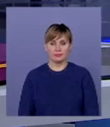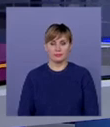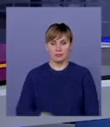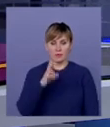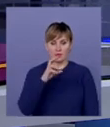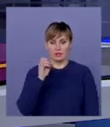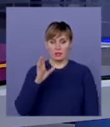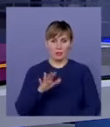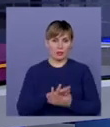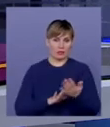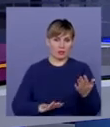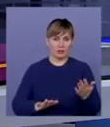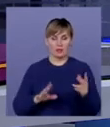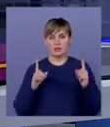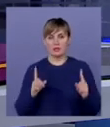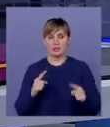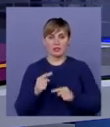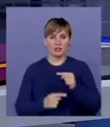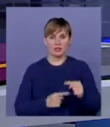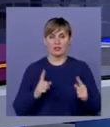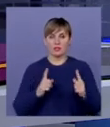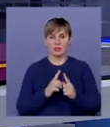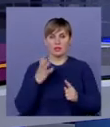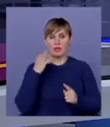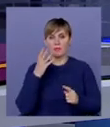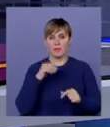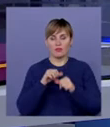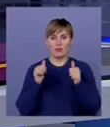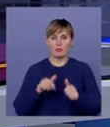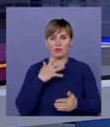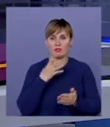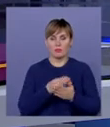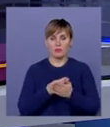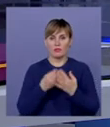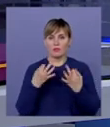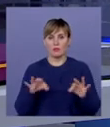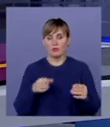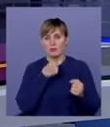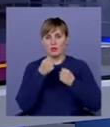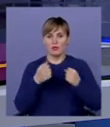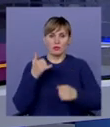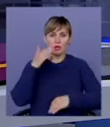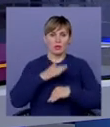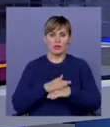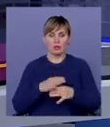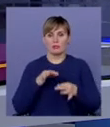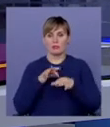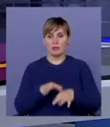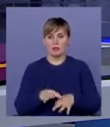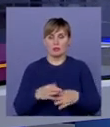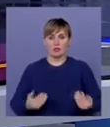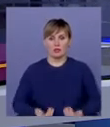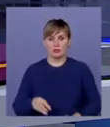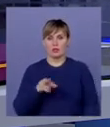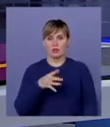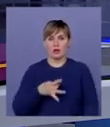Бахытжан Сагынтаев продолжает цикл традиционных встреч с алматинцами в формате свободного микрофона. Сегодня Аким провел обстоятельный разговор с жителями